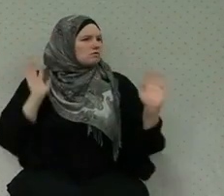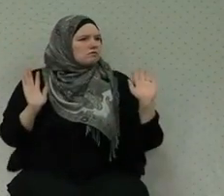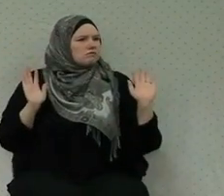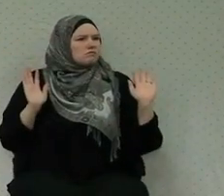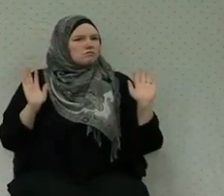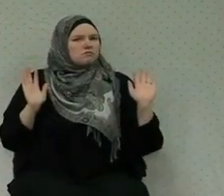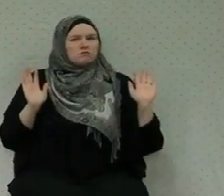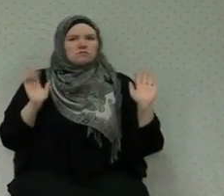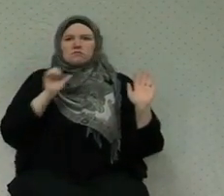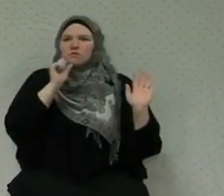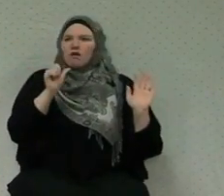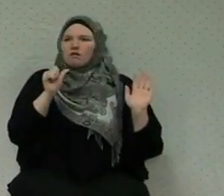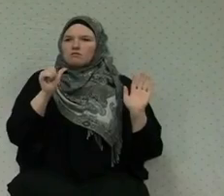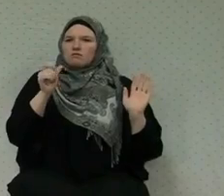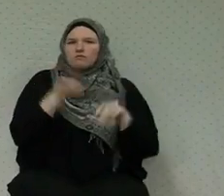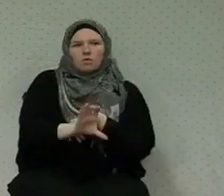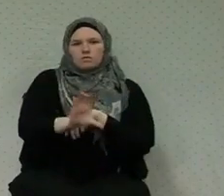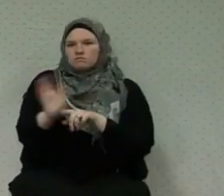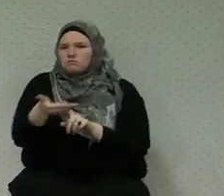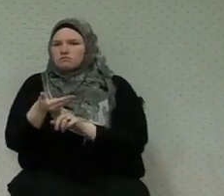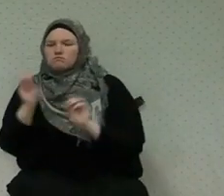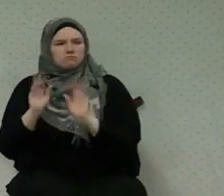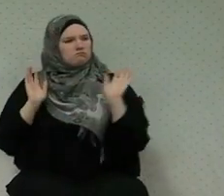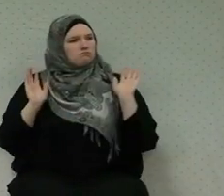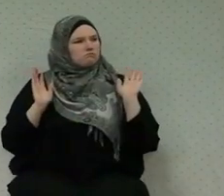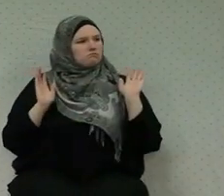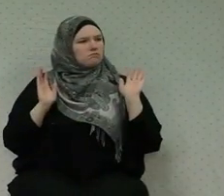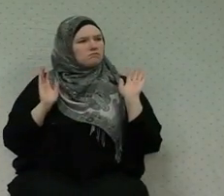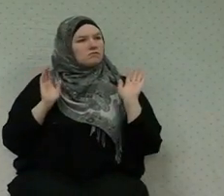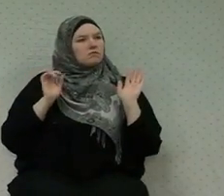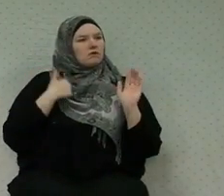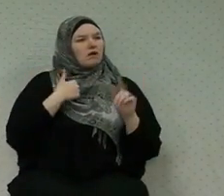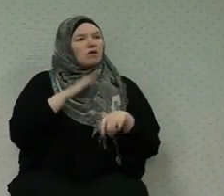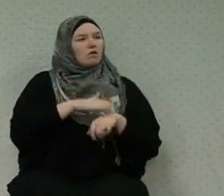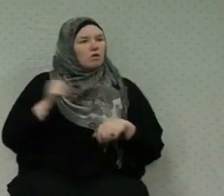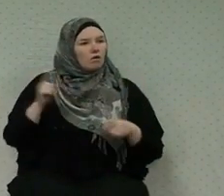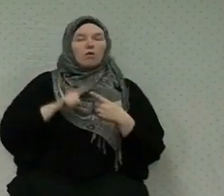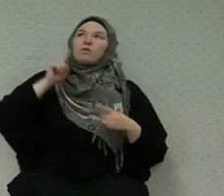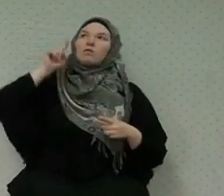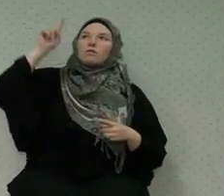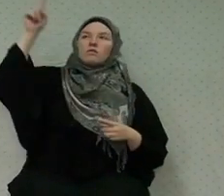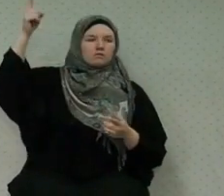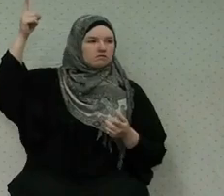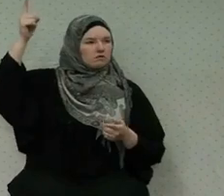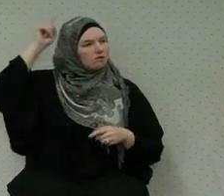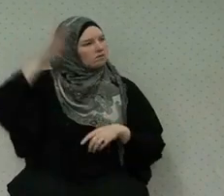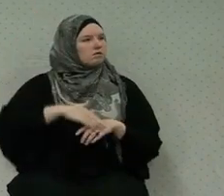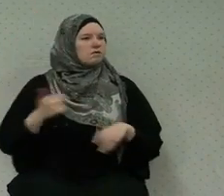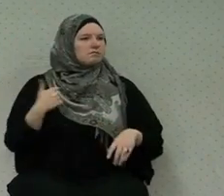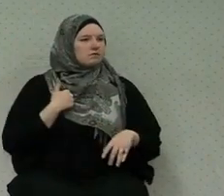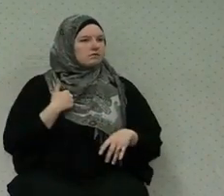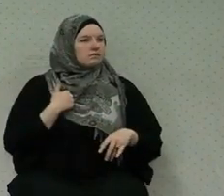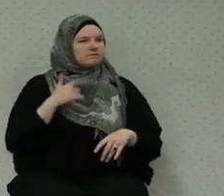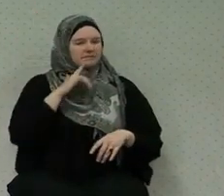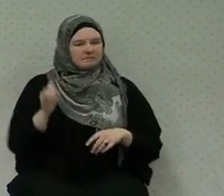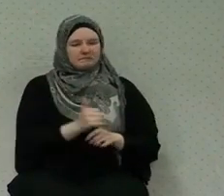No compulsion. I call unto Allah. على بصيرة أنا